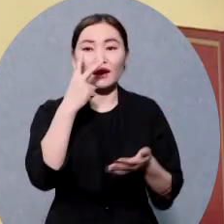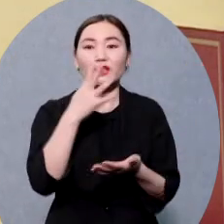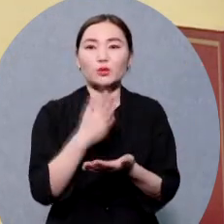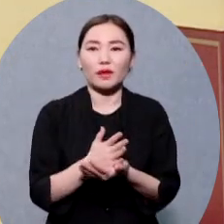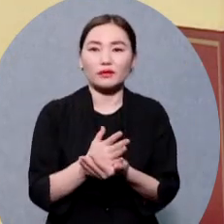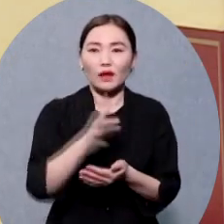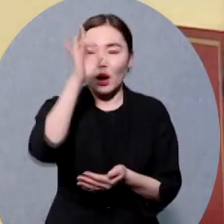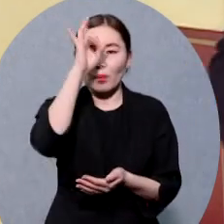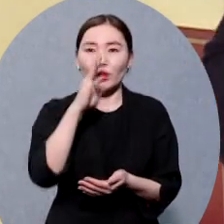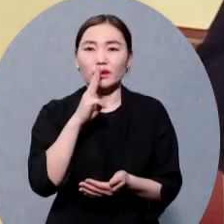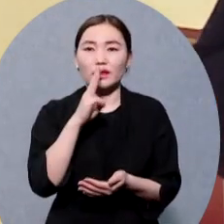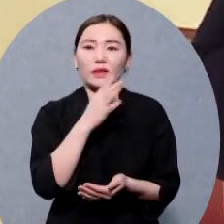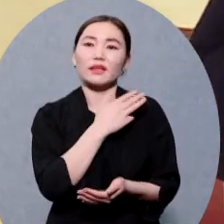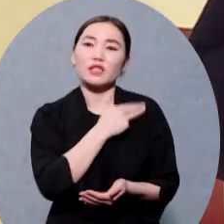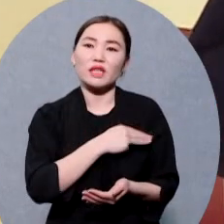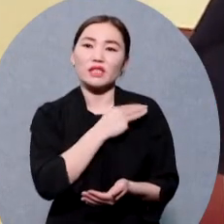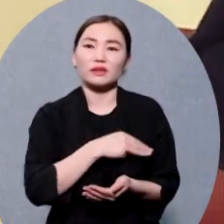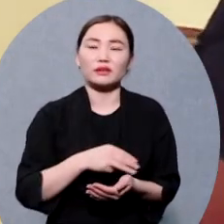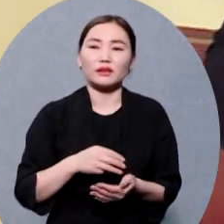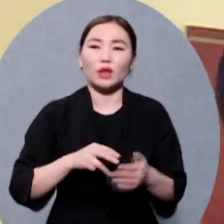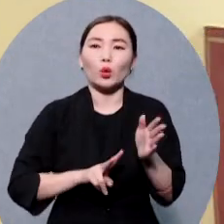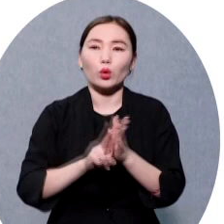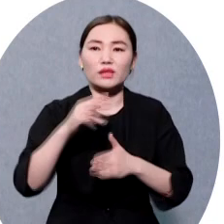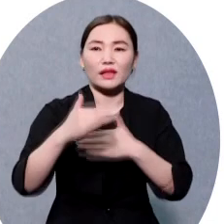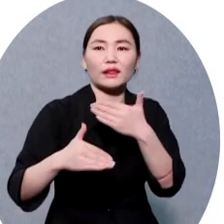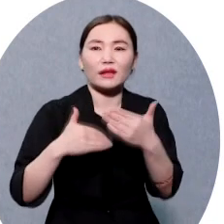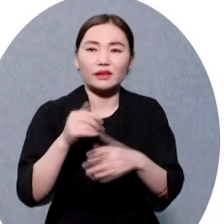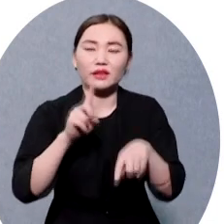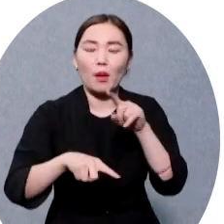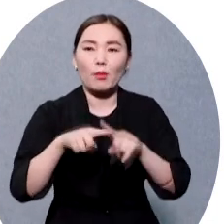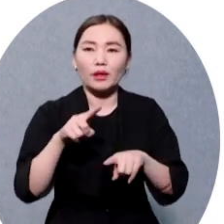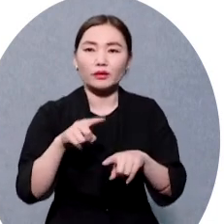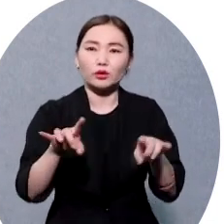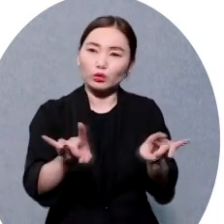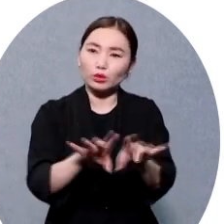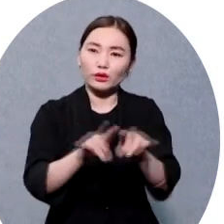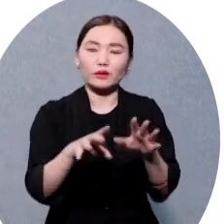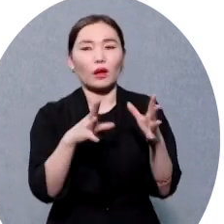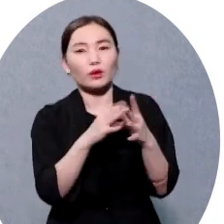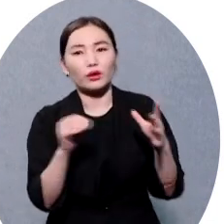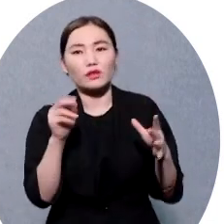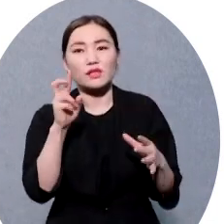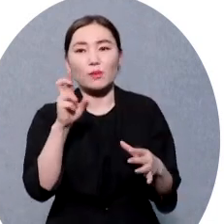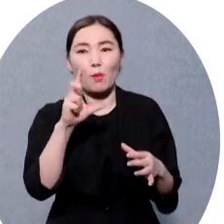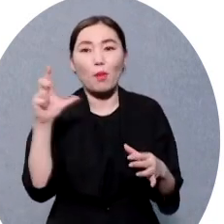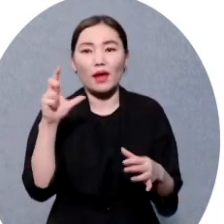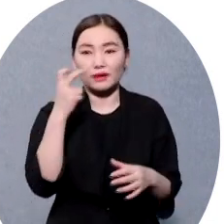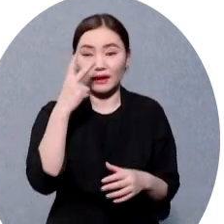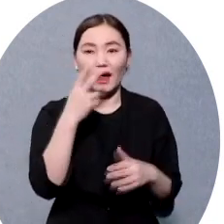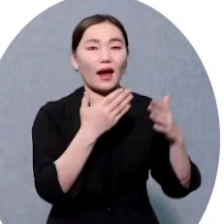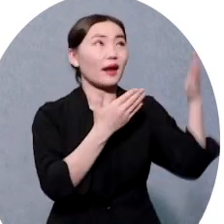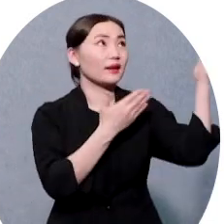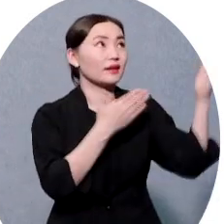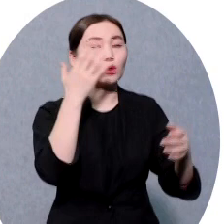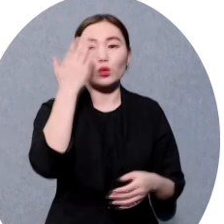одоо бодлоготойгоор экстетизм бодлого бол энд харагдаж байна тийм ээ. Монгол бурхны шашин одоо дэлгэрэх одоо хүчин зүйлсээ тэгвэл юу байсан бэ?